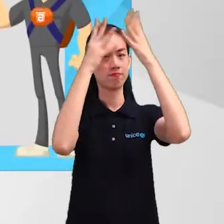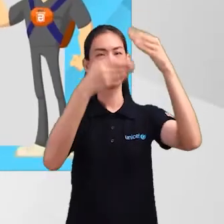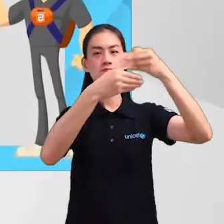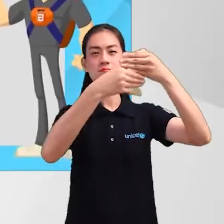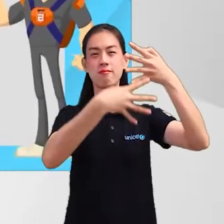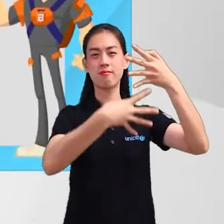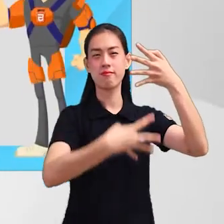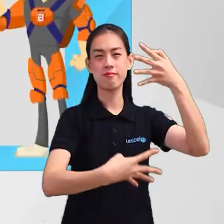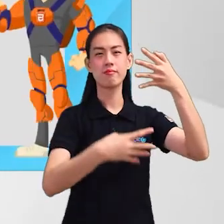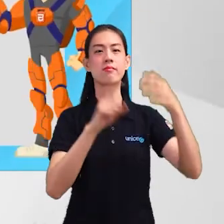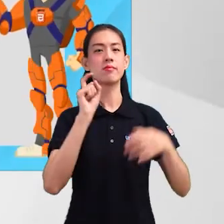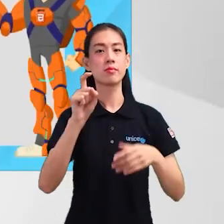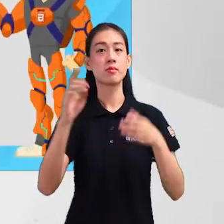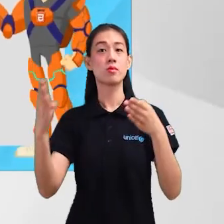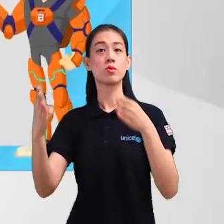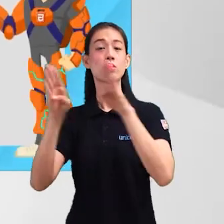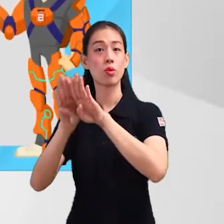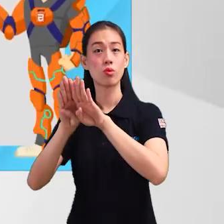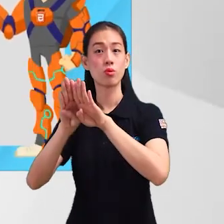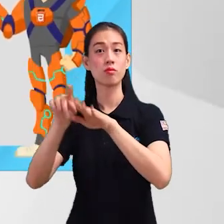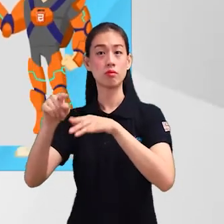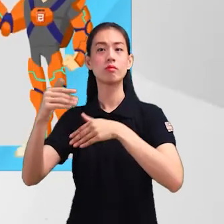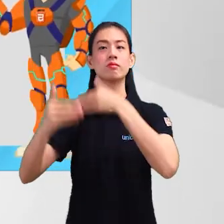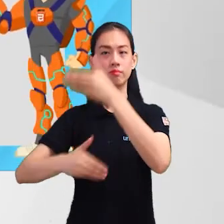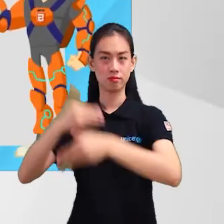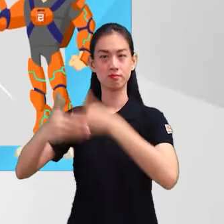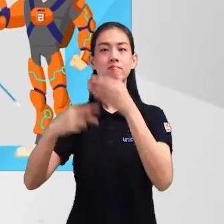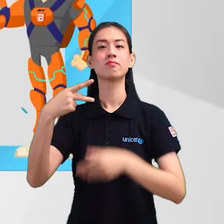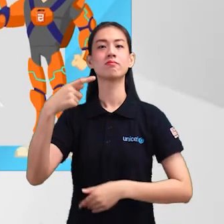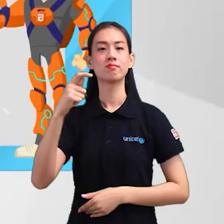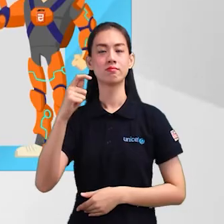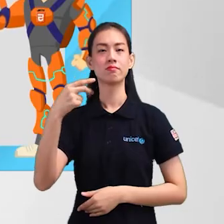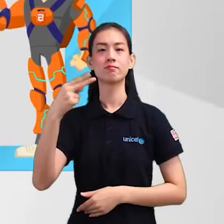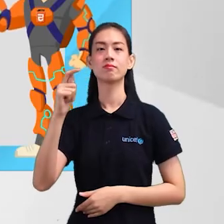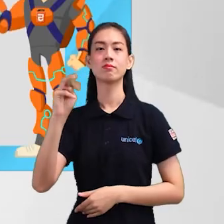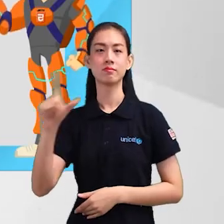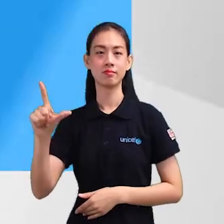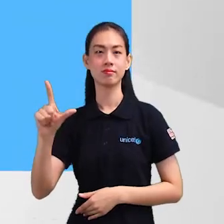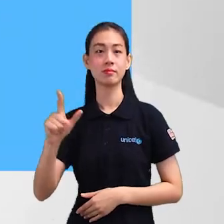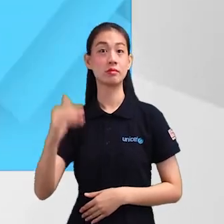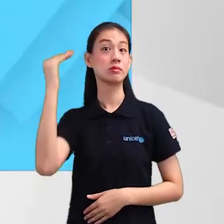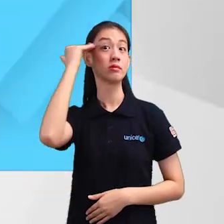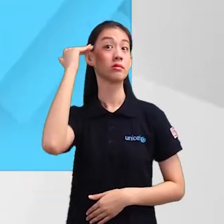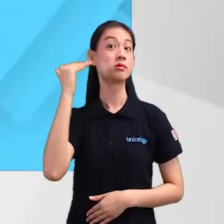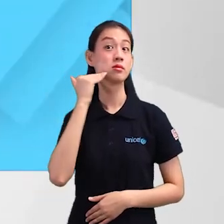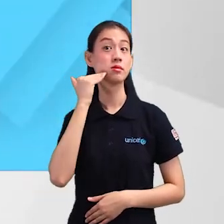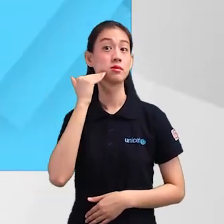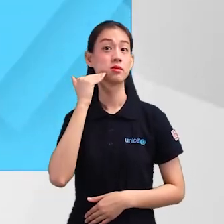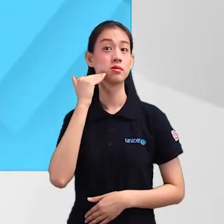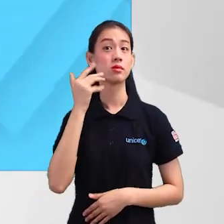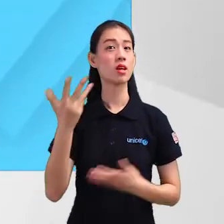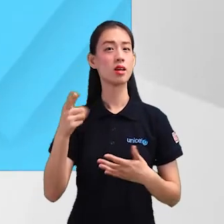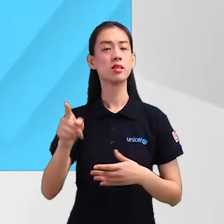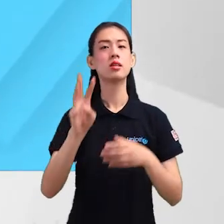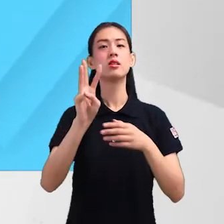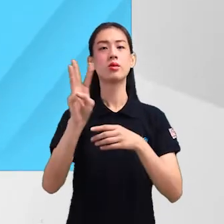yang terkandung di antara tag pembuka dan tag penutup akan diproses sebagai HTML. Tag head adalah